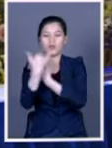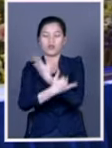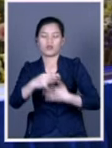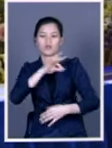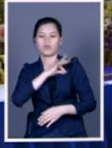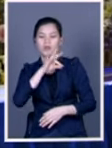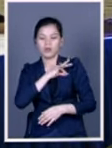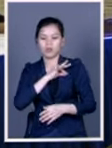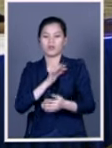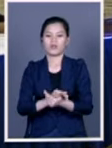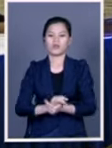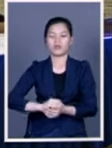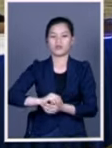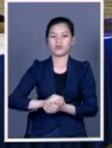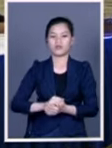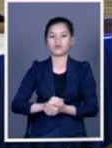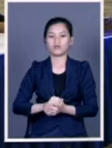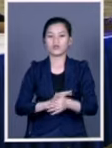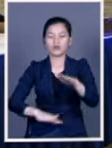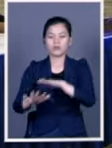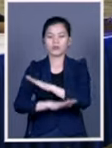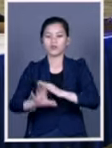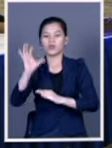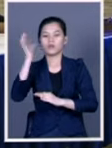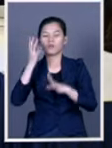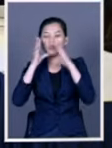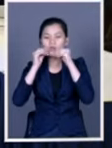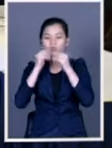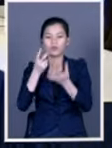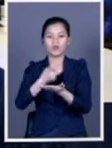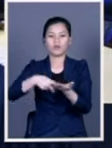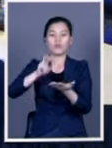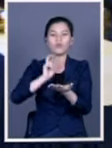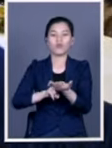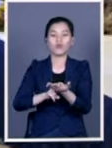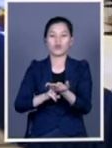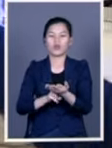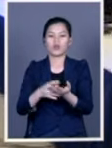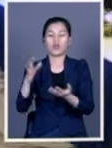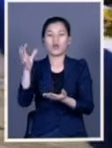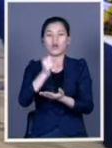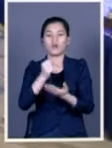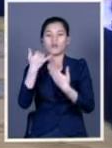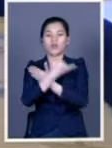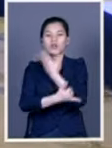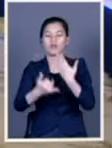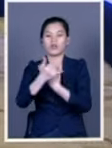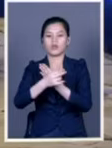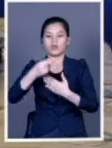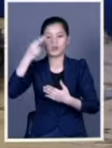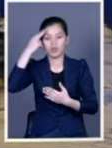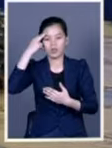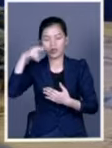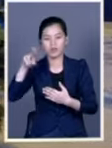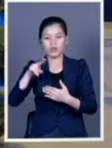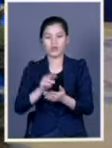แม็กภาคพื้นและสากลกองประชุมในครั้งนี้ได้รับรองเอาประเทศนิวซีแลนด์เข้าเป็นคู่ร่วมพัฒนาของเอกแม็ก